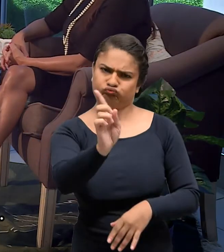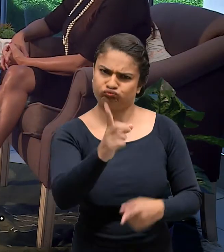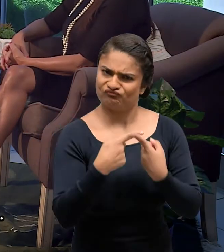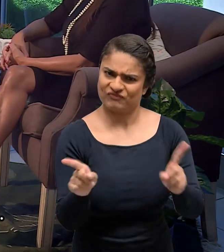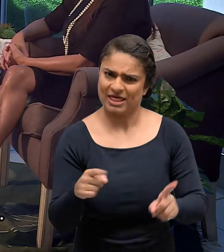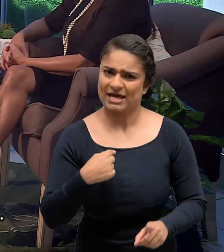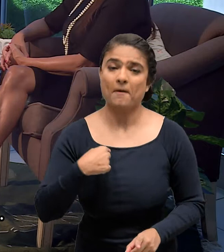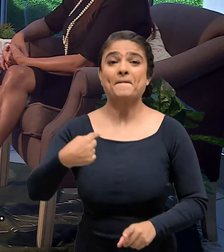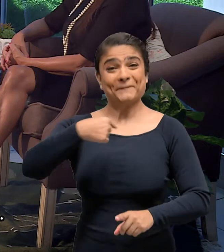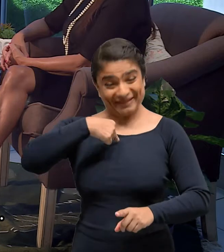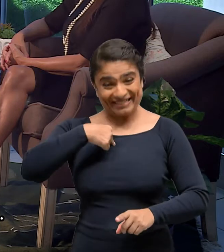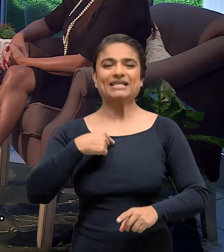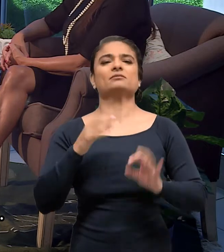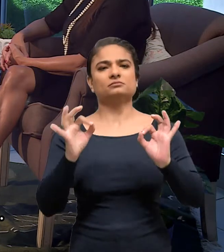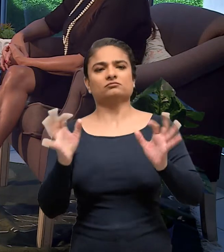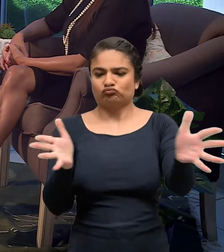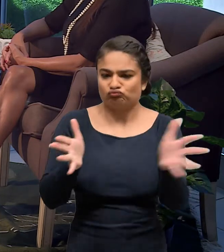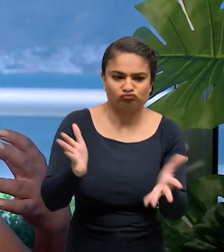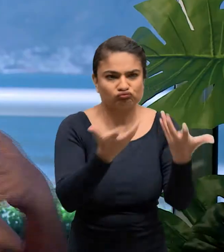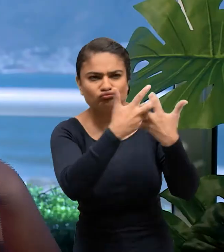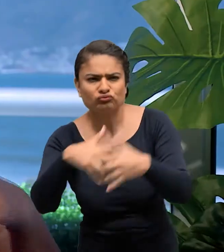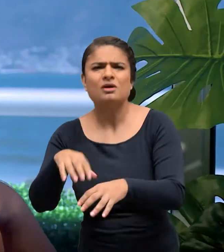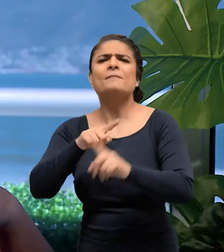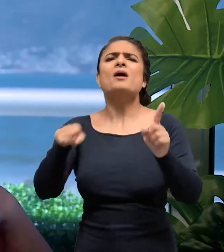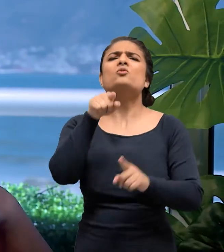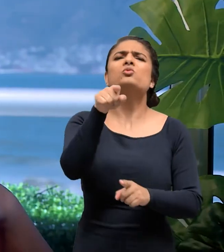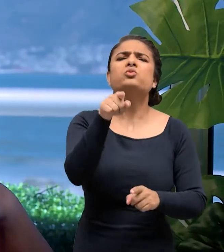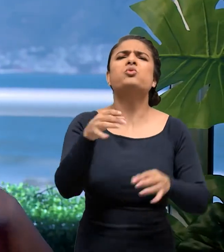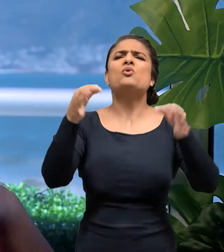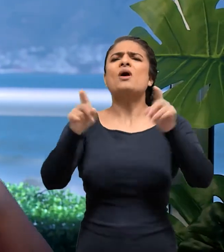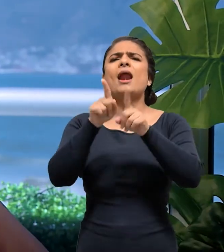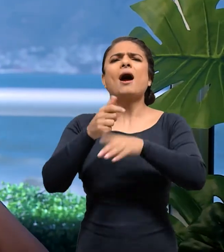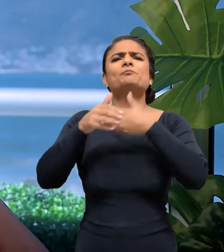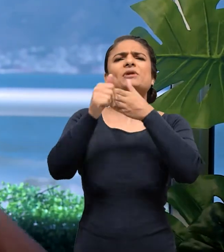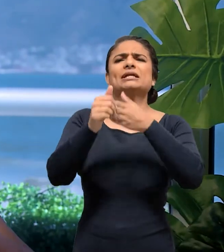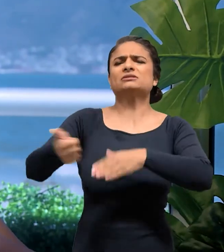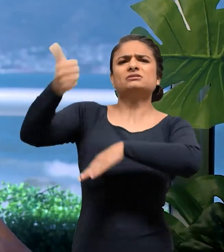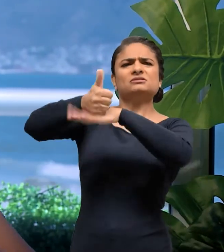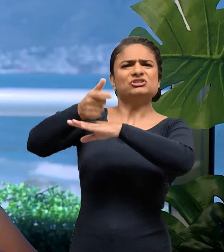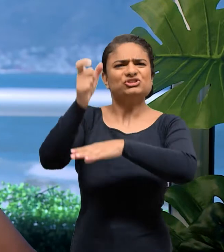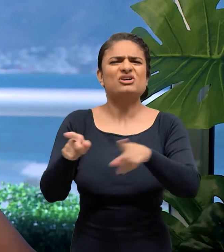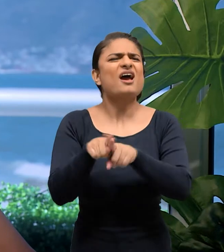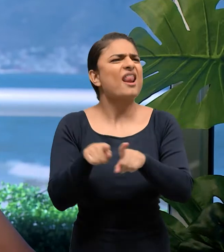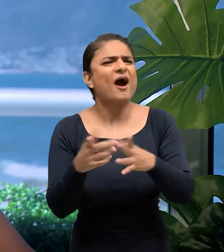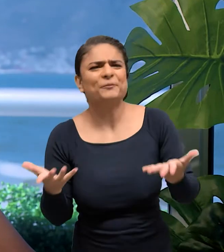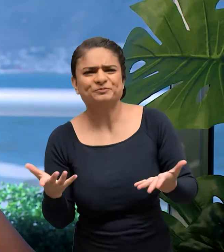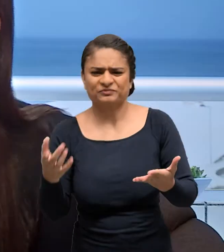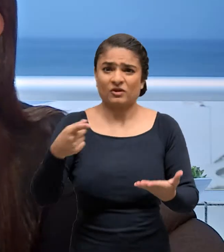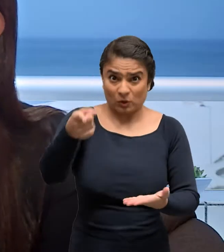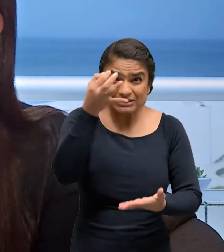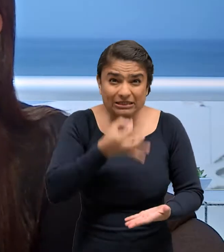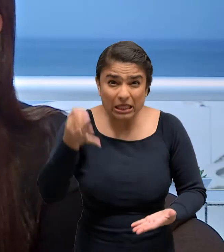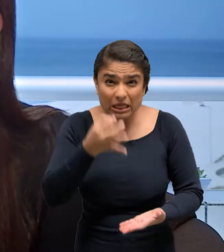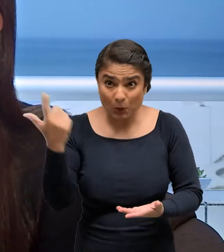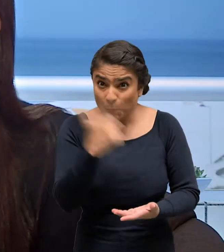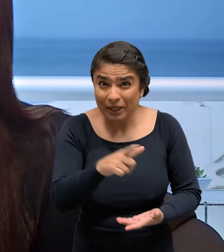in die rol as hoof van die ArtsCape, maar baie min mense weet dat jy eintlik ook lekker kan sing. Man, dit is